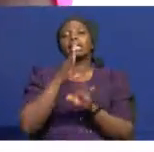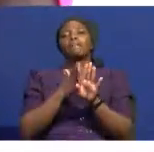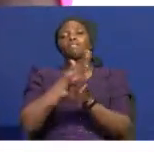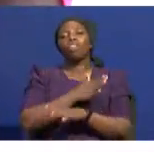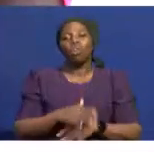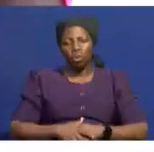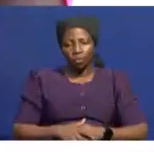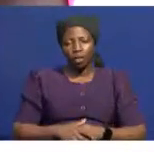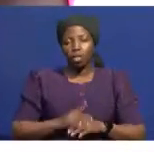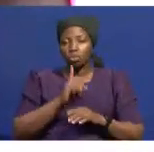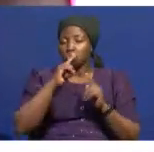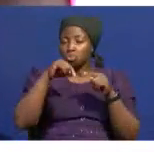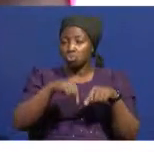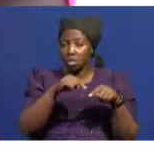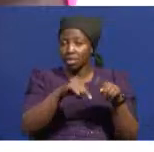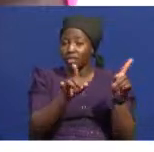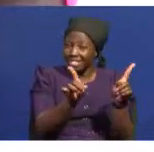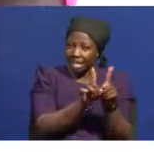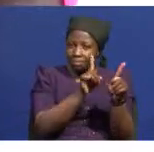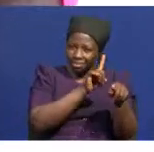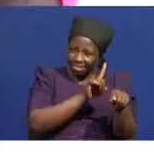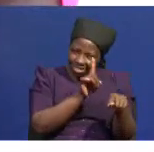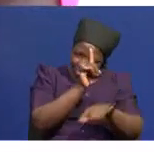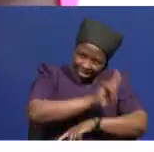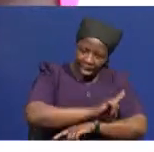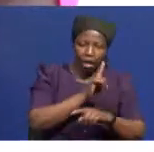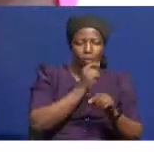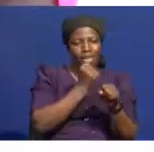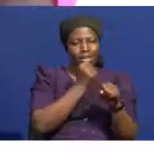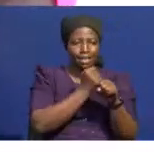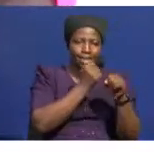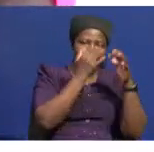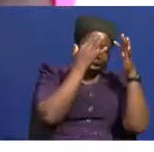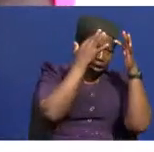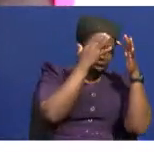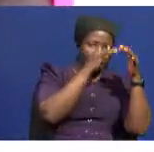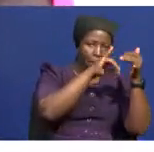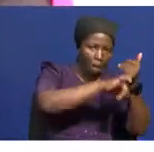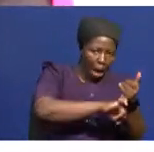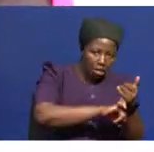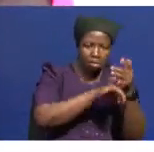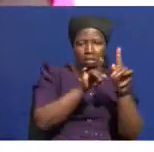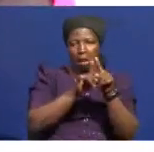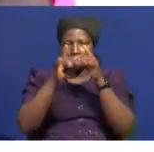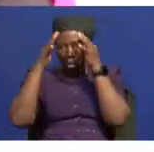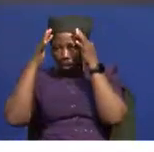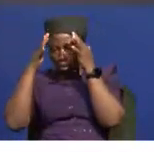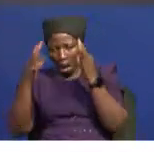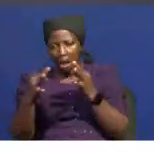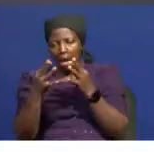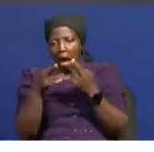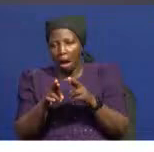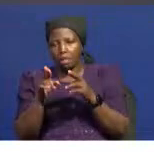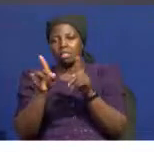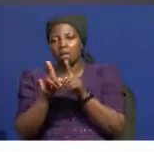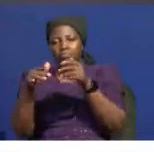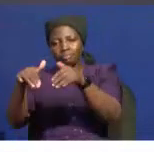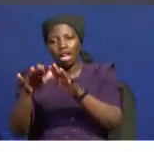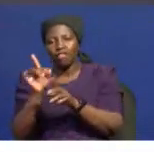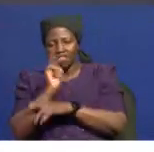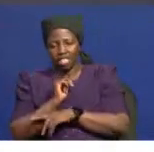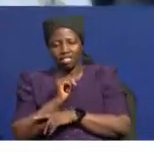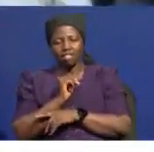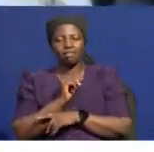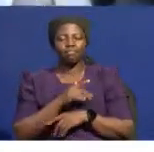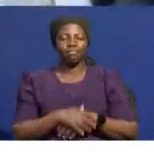ya mazishi na harusi yake. Tukamweka pete huko pamoja na mimi nikaweka yangu. The congregation, which